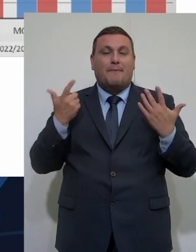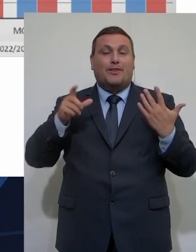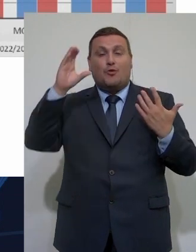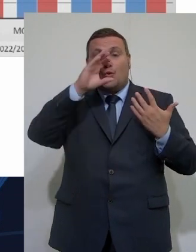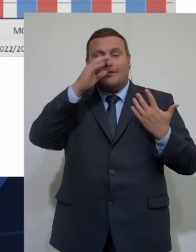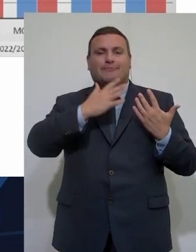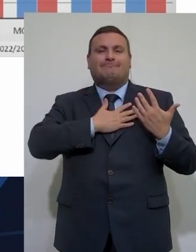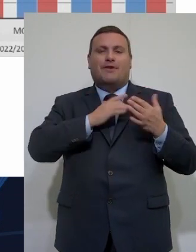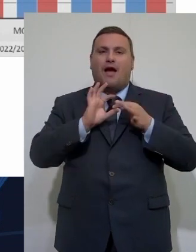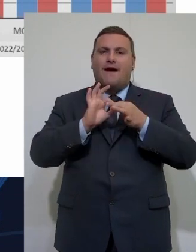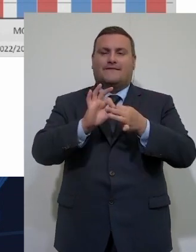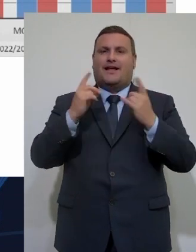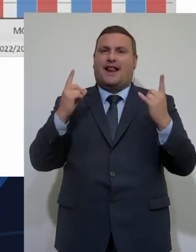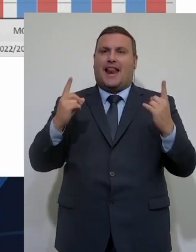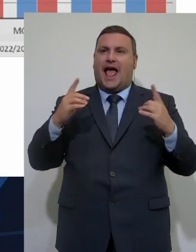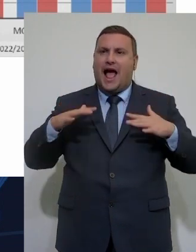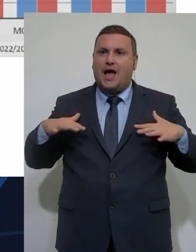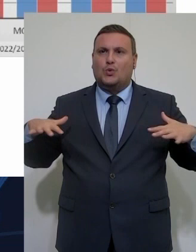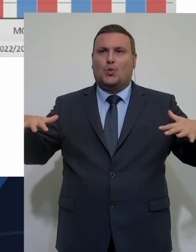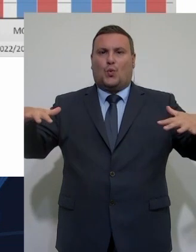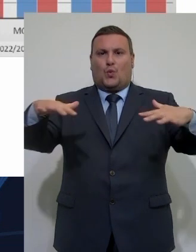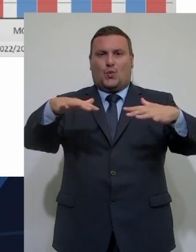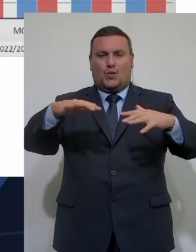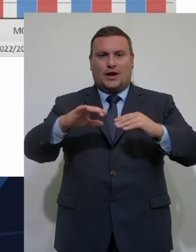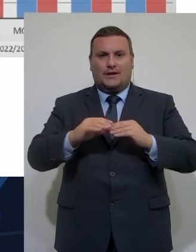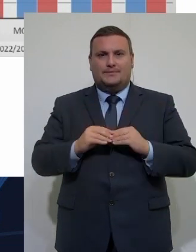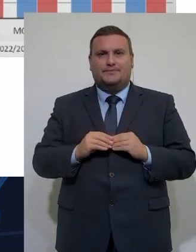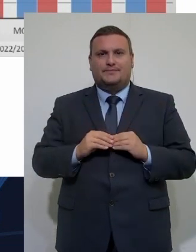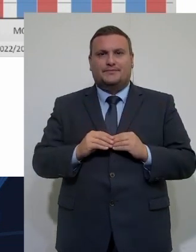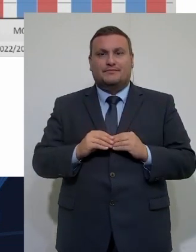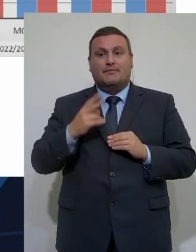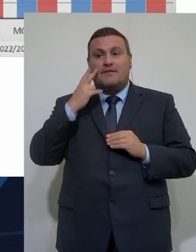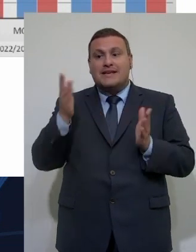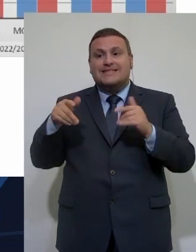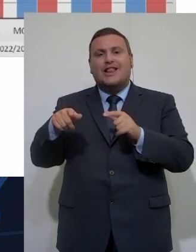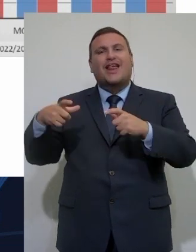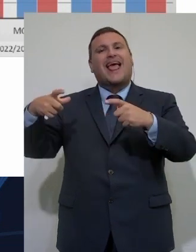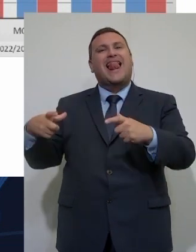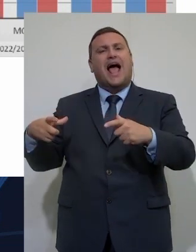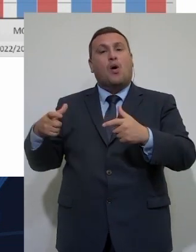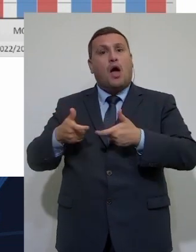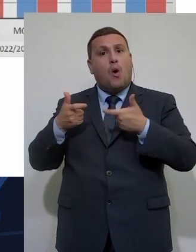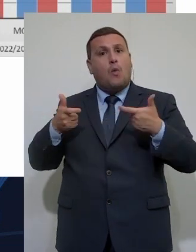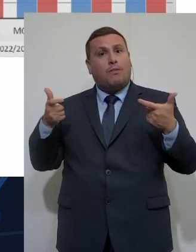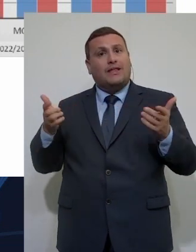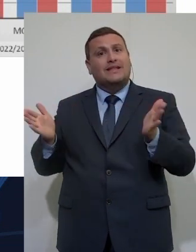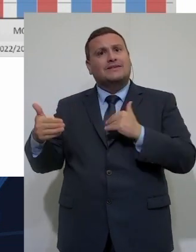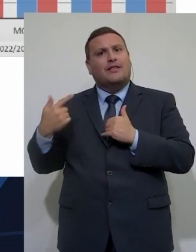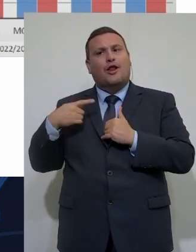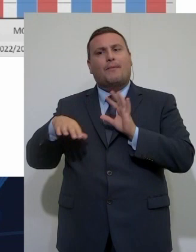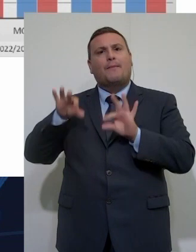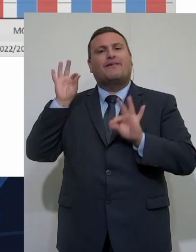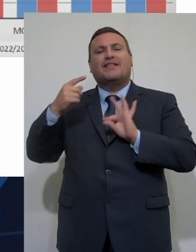Il dato vede l'elemento di crescita soprattutto nel settore lago, perché il settore lago è il settore maggiormente preferito